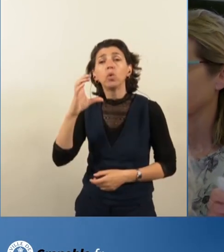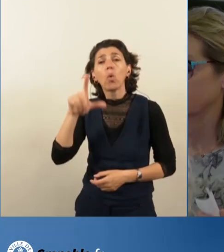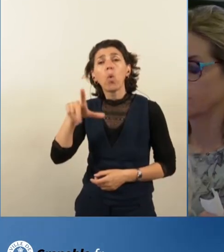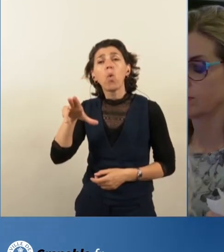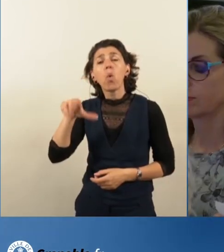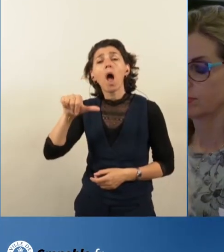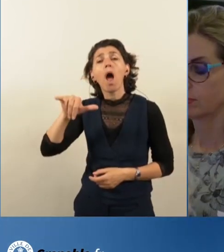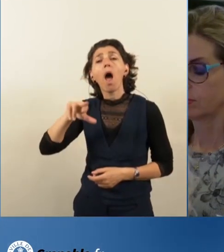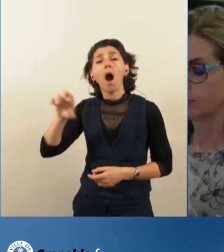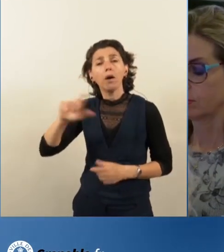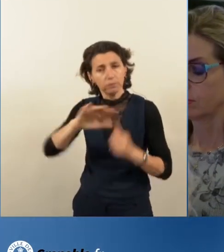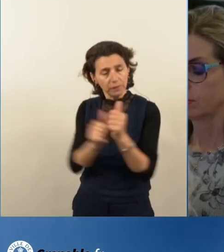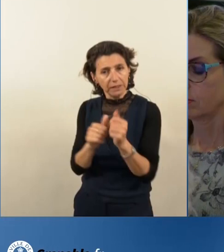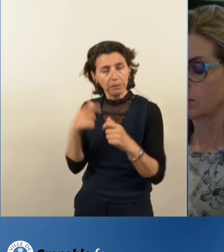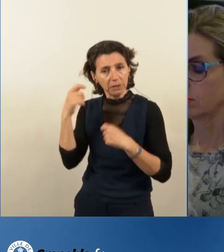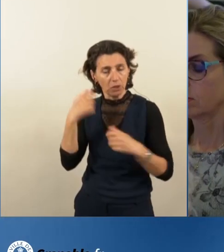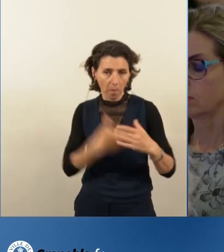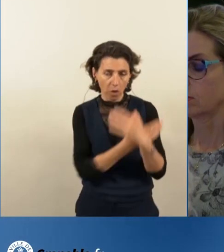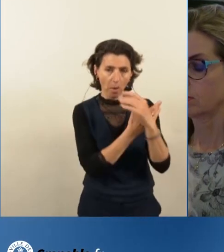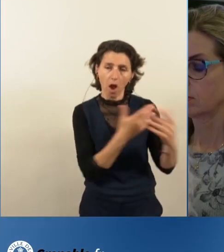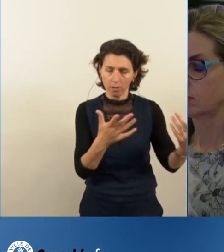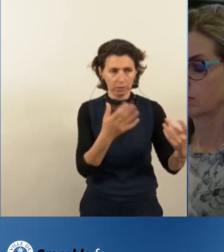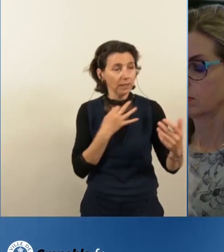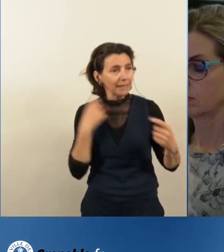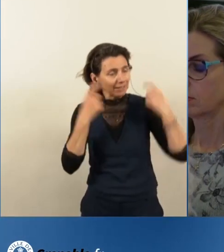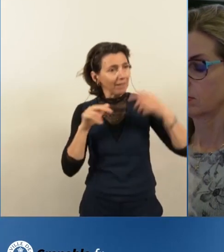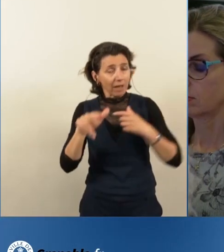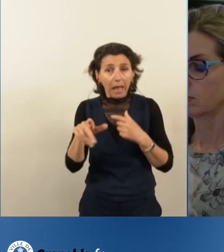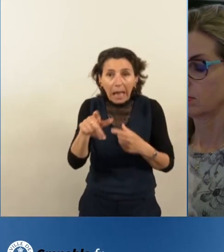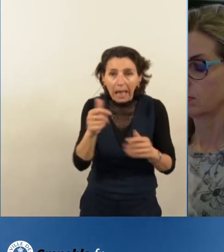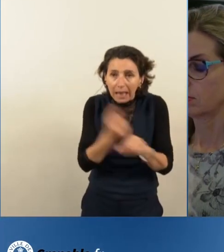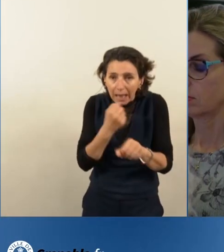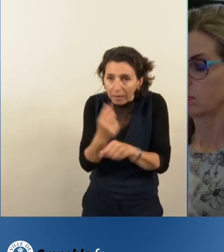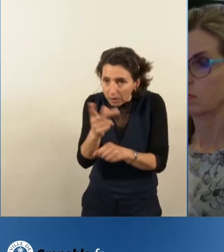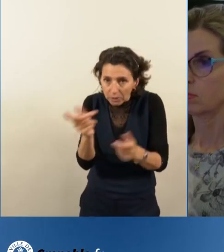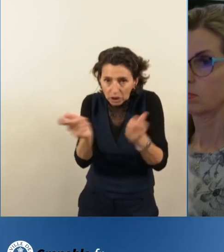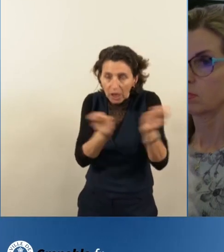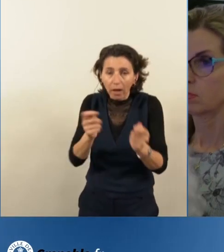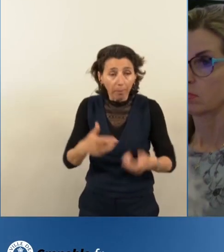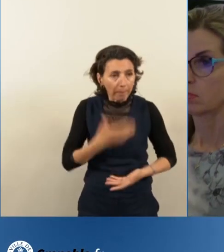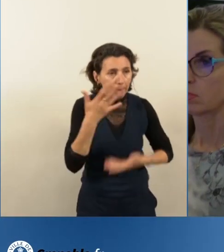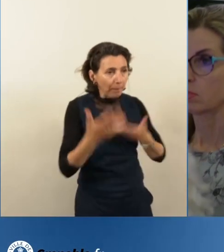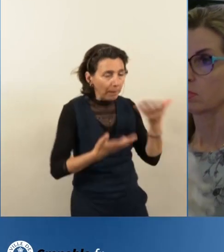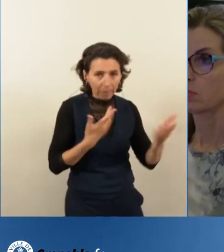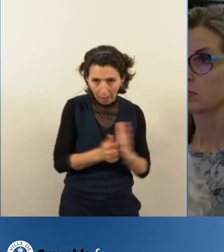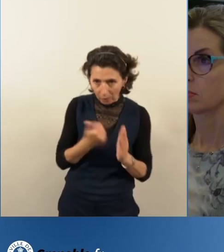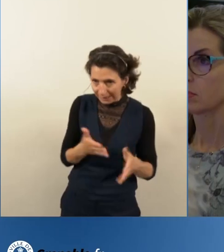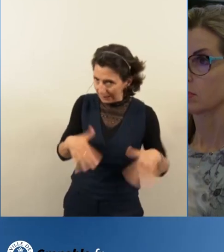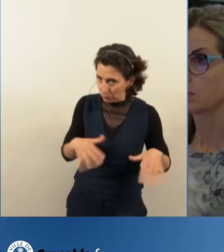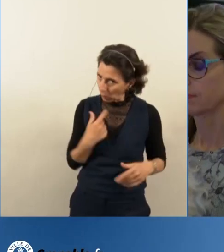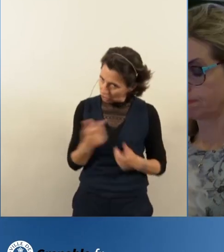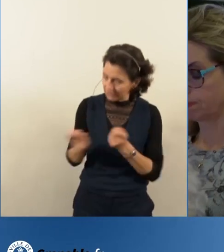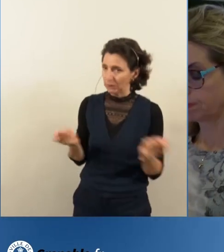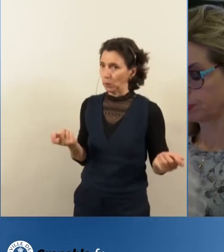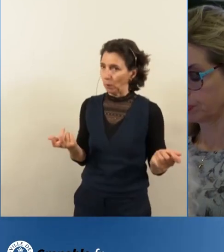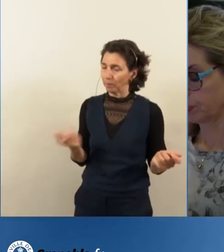et qui nous dit qu'on va y réfléchir mais vous êtes là pour gérer je vous le signale vous n'êtes pas seulement là pour parler puisque vous avez fait allusion au